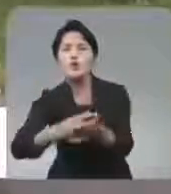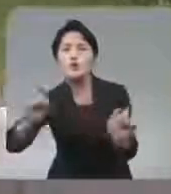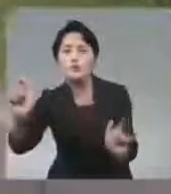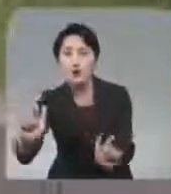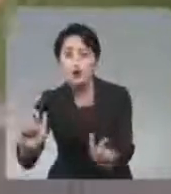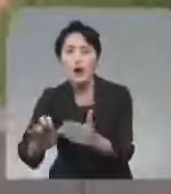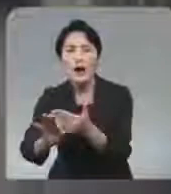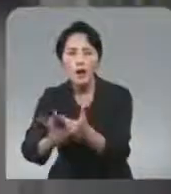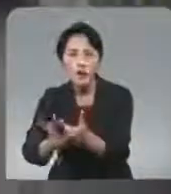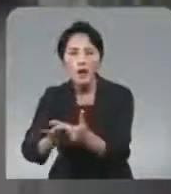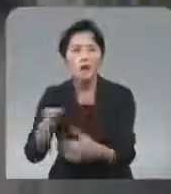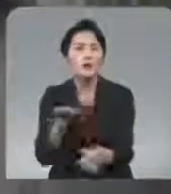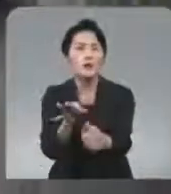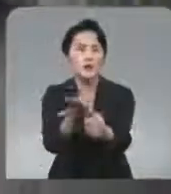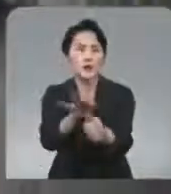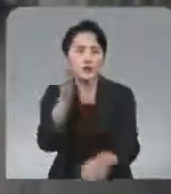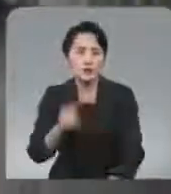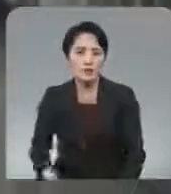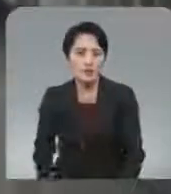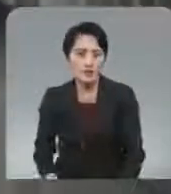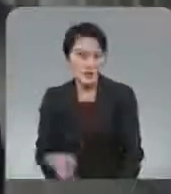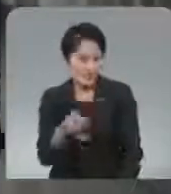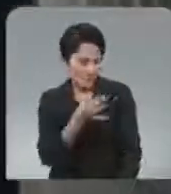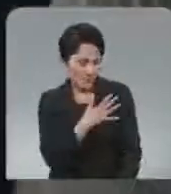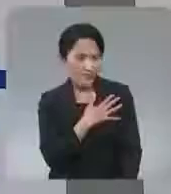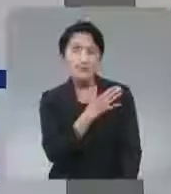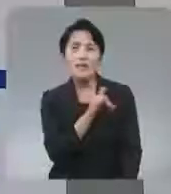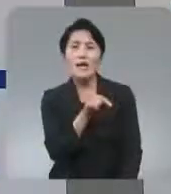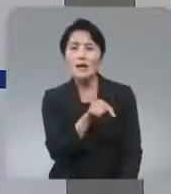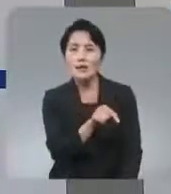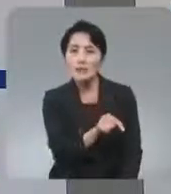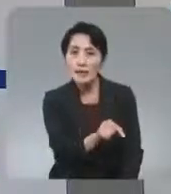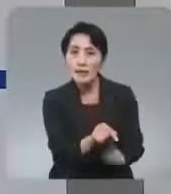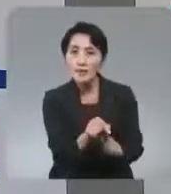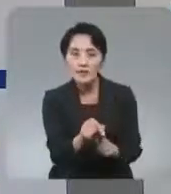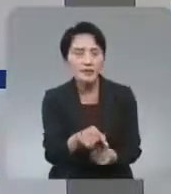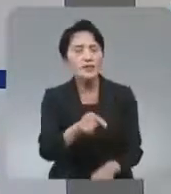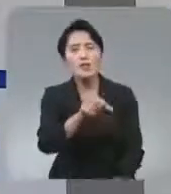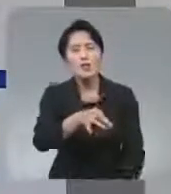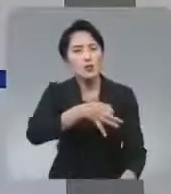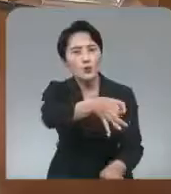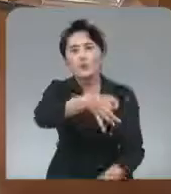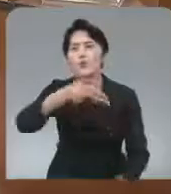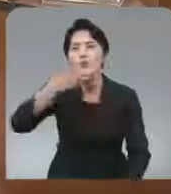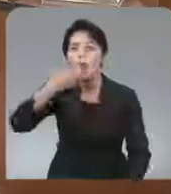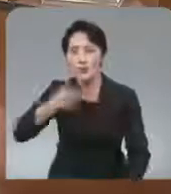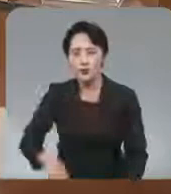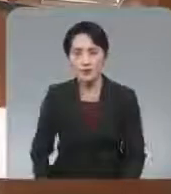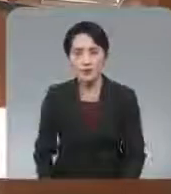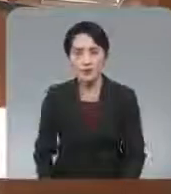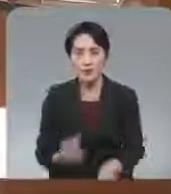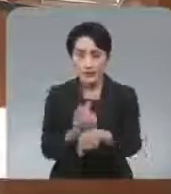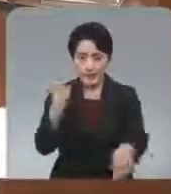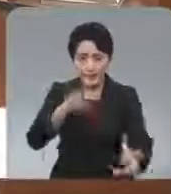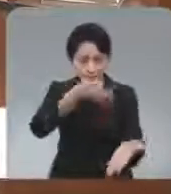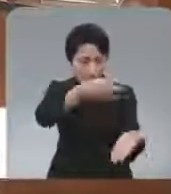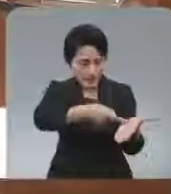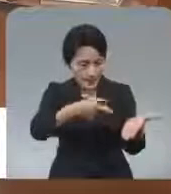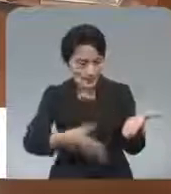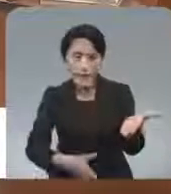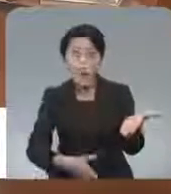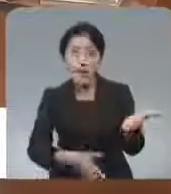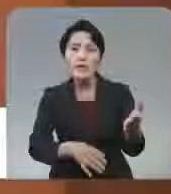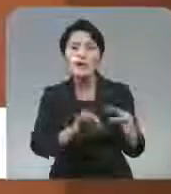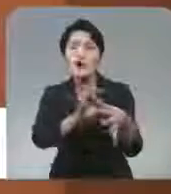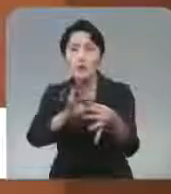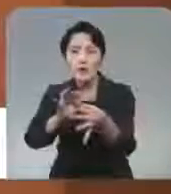2000万ウォンずつ受け取ることができますまた第4波の流行による被害への支援に1兆ウォン